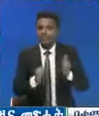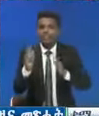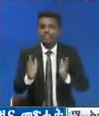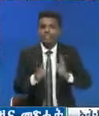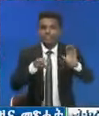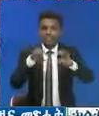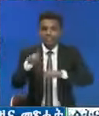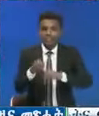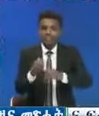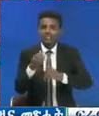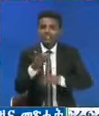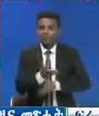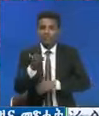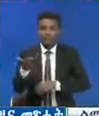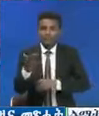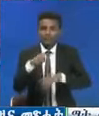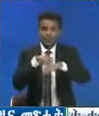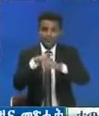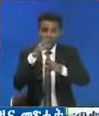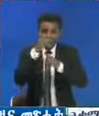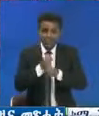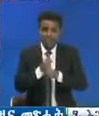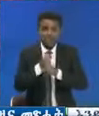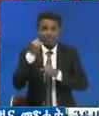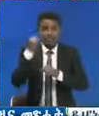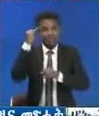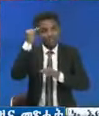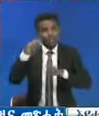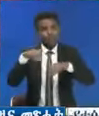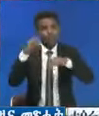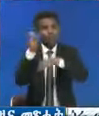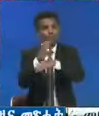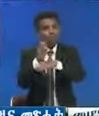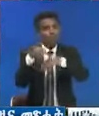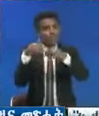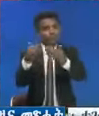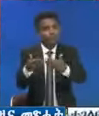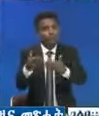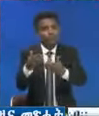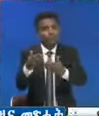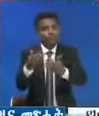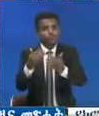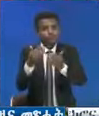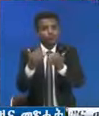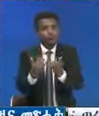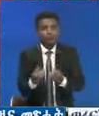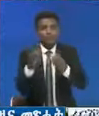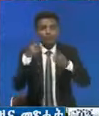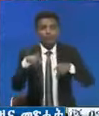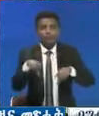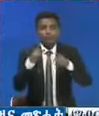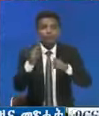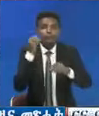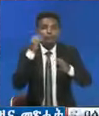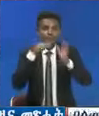ግብዓታችን በሰዓቱ እንድንይዝ ምክር ሀሳብ እየለገሱልን እኛም አሁን ግብዓት አብዛኛው ገበሬ ከቤቱ አስገብቶ